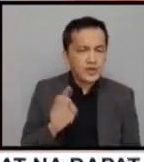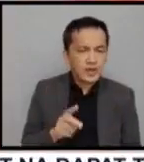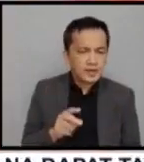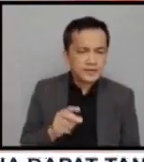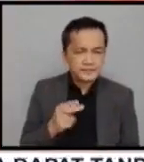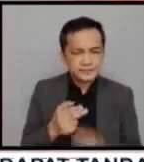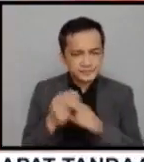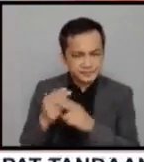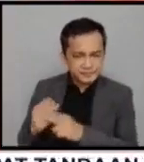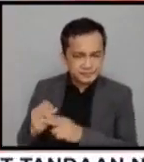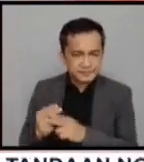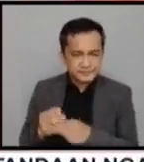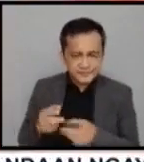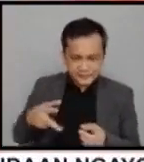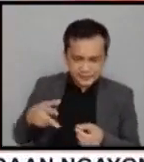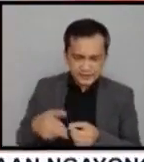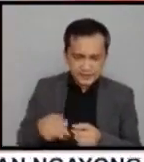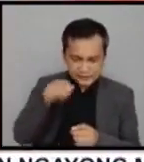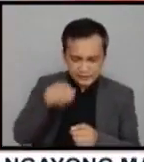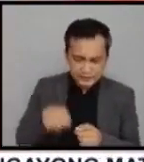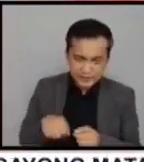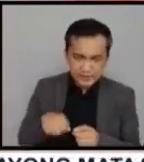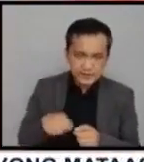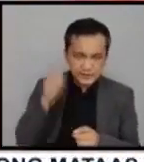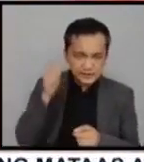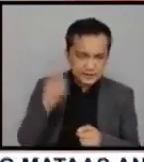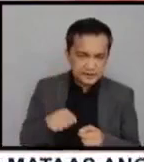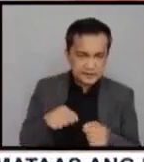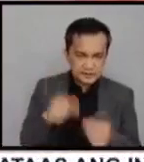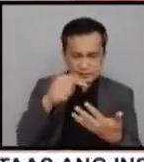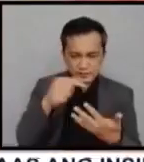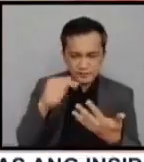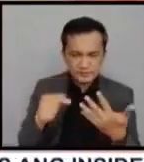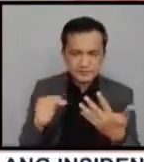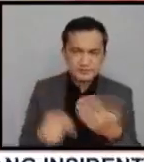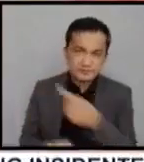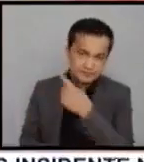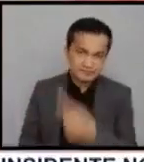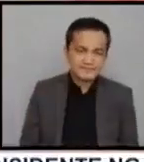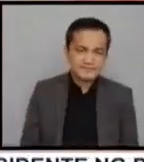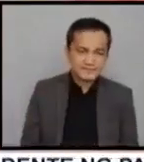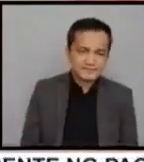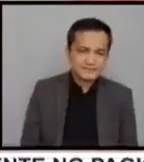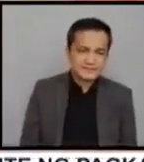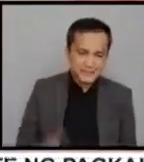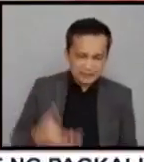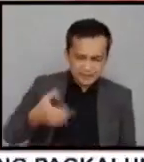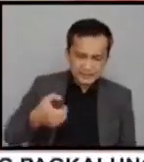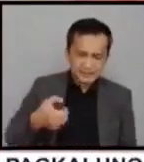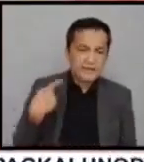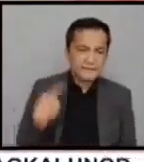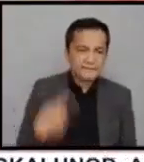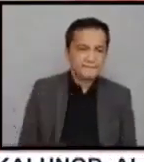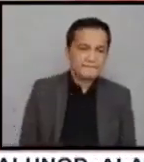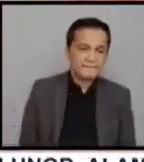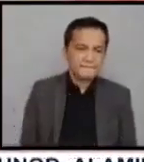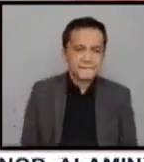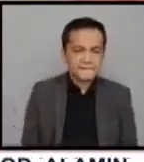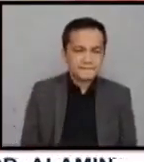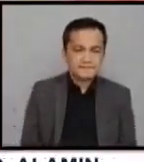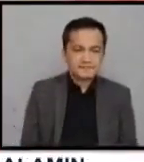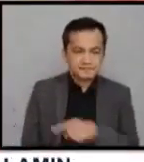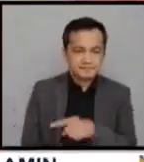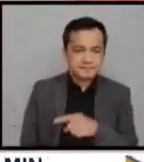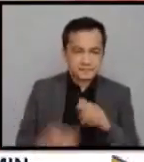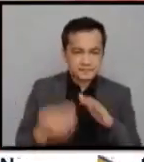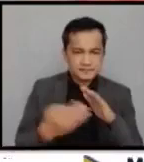yung cutter, puncher, okay. Then yung glue, alright. Hammer, yun yung itong plies. Okay. So, basically, ito lang ang mga kailangan natin para gumawa yes,